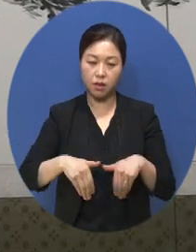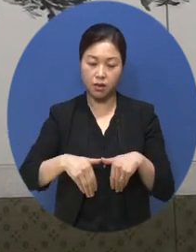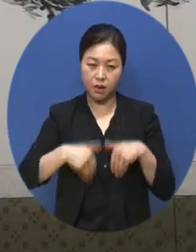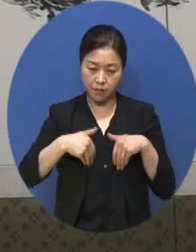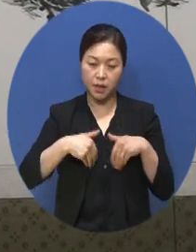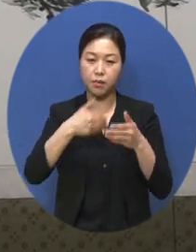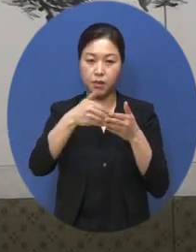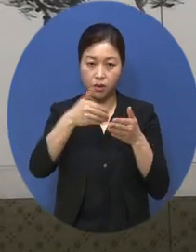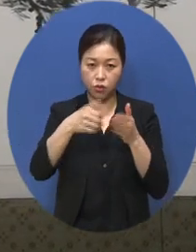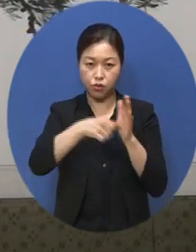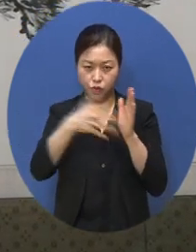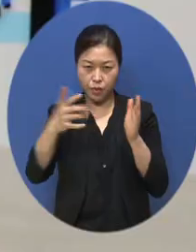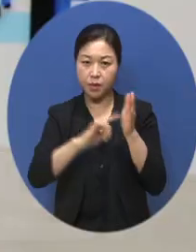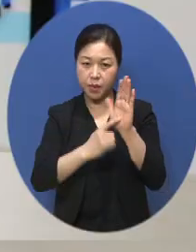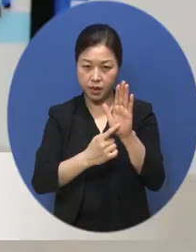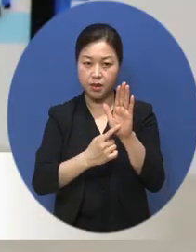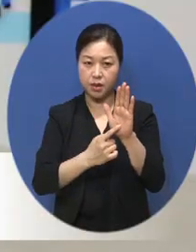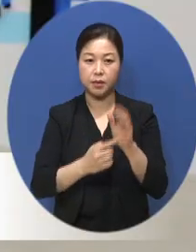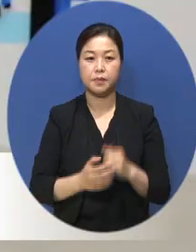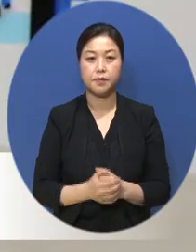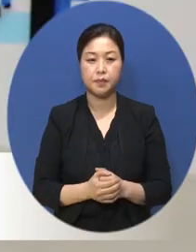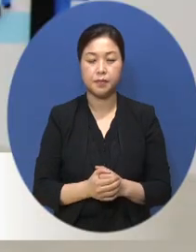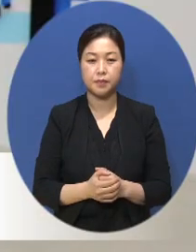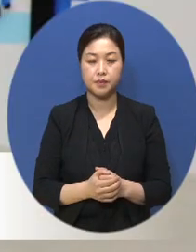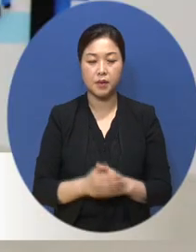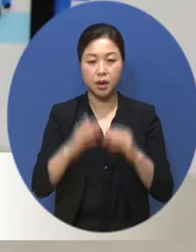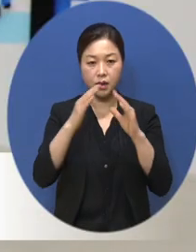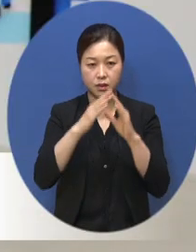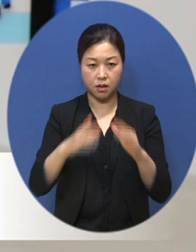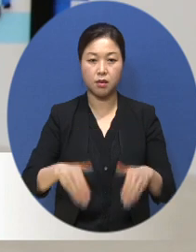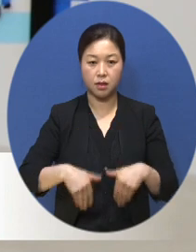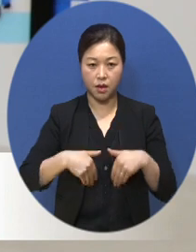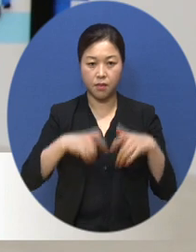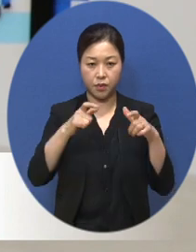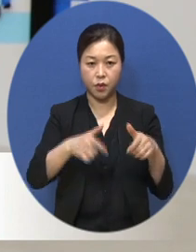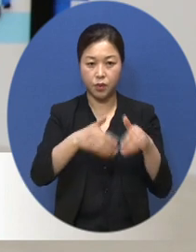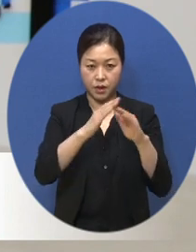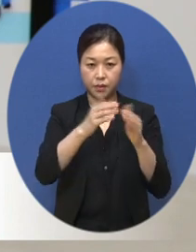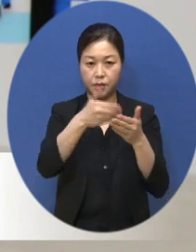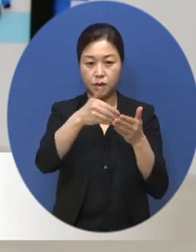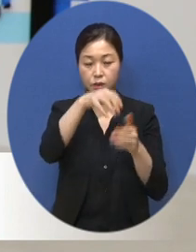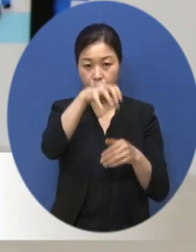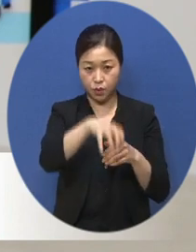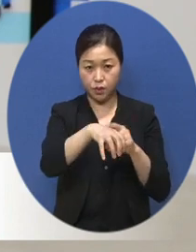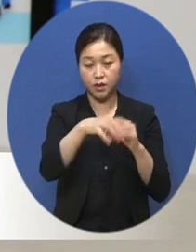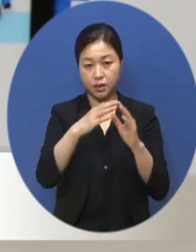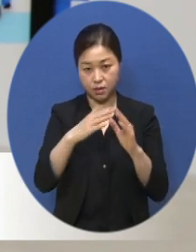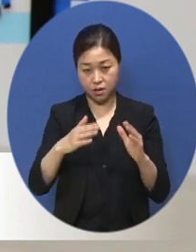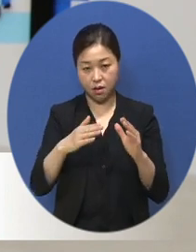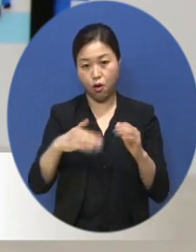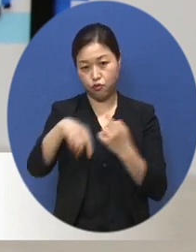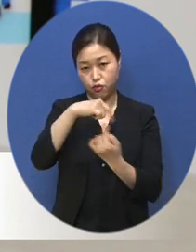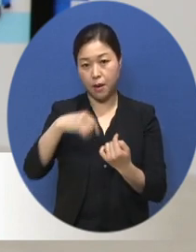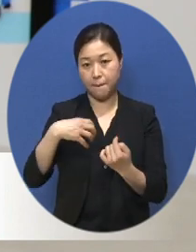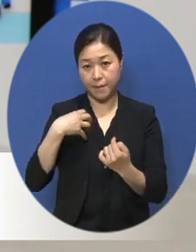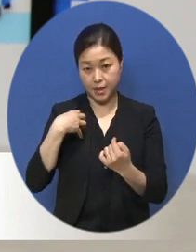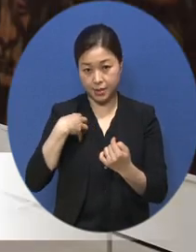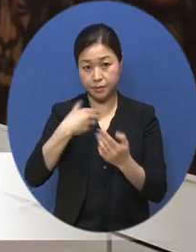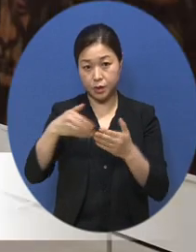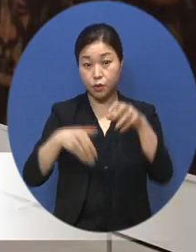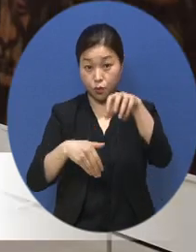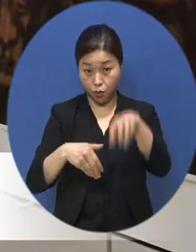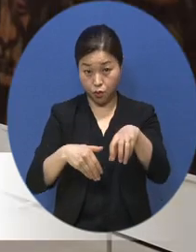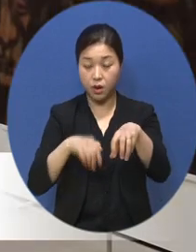된 작품들입니다. 네, 전남 도립미술관은 전남도가 운영하는 국립미술관입니다.